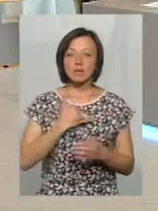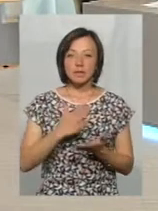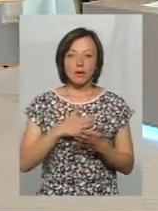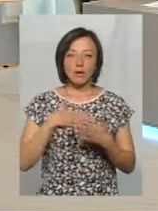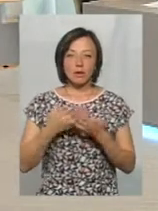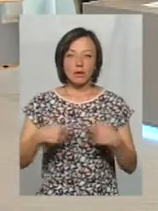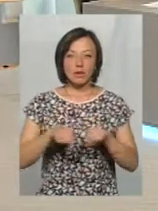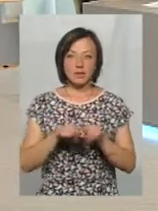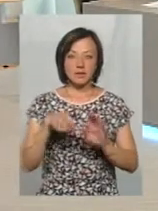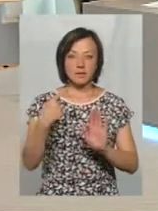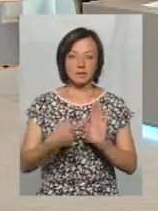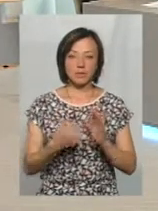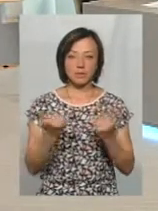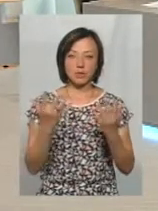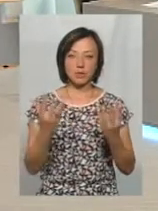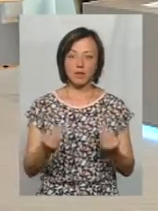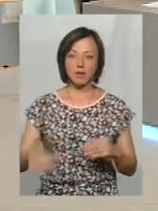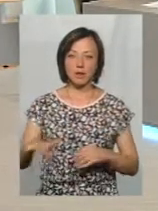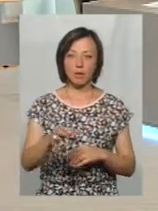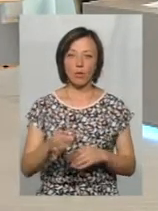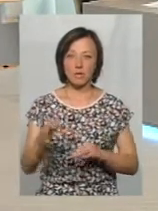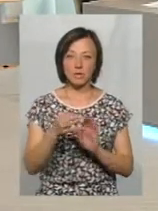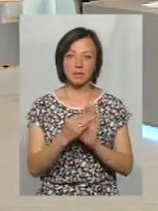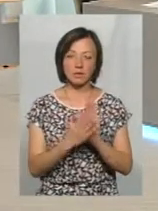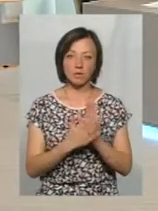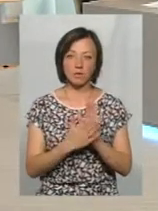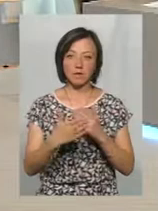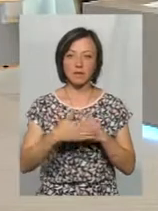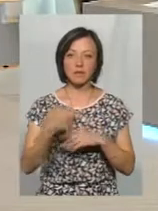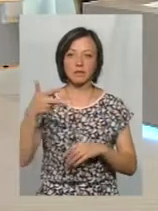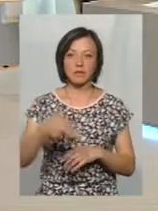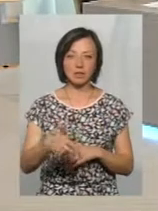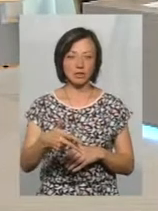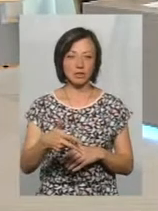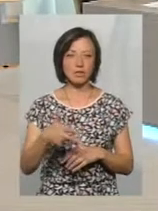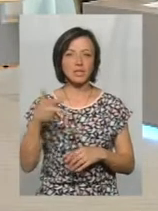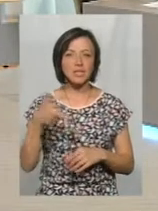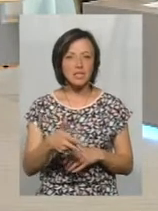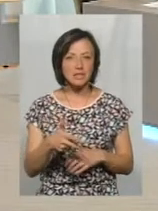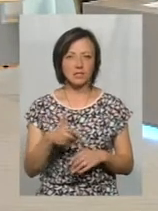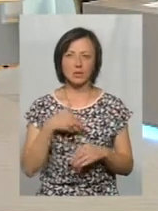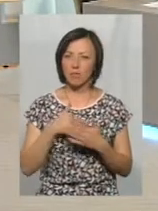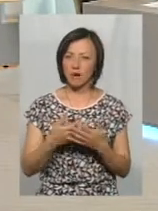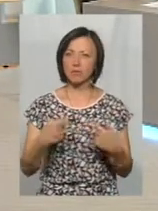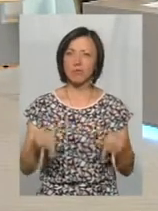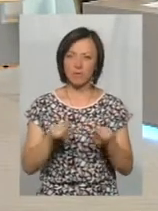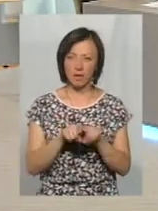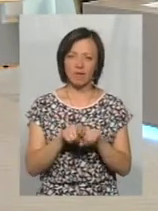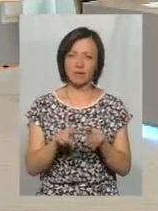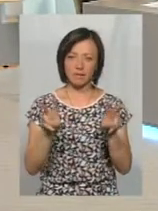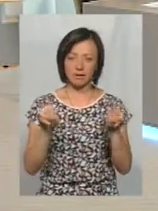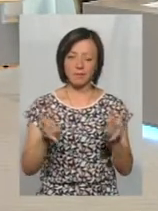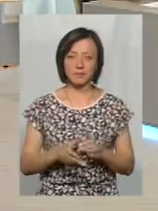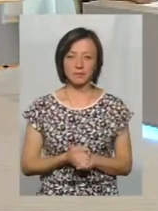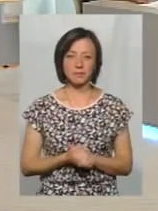громадських організацій? На сьогоднішній день на території області вже майже 3 тисячі. Майже 3 тисячі громадських